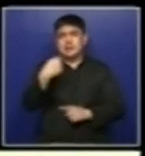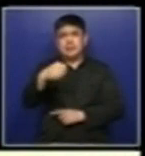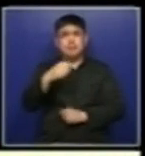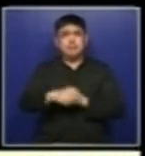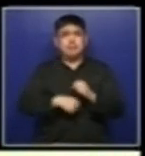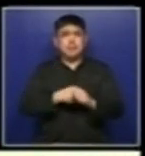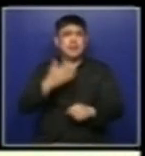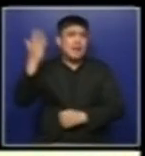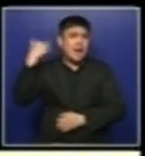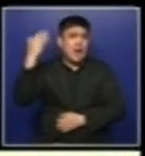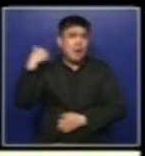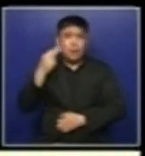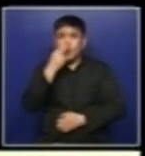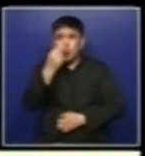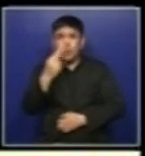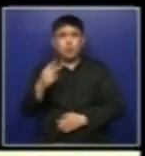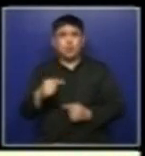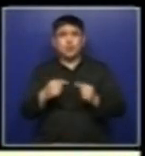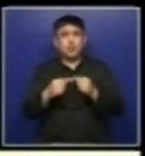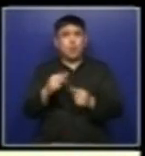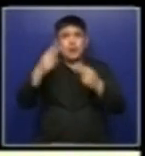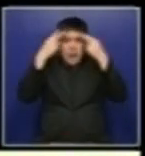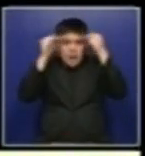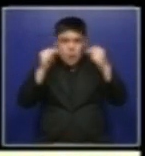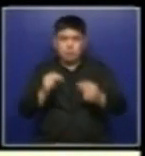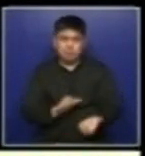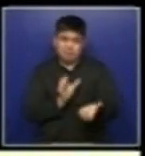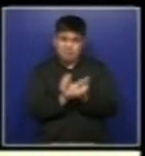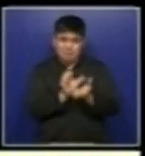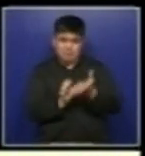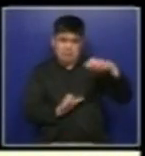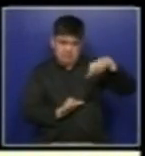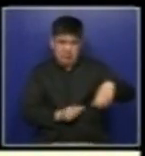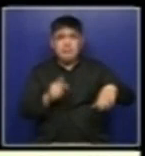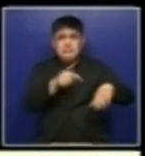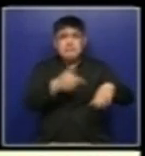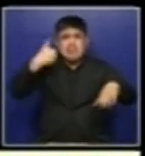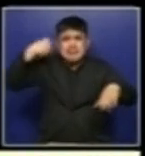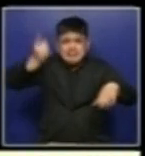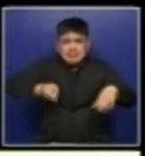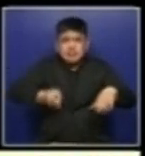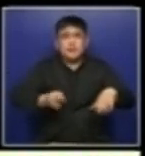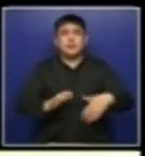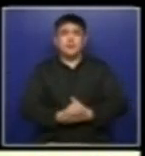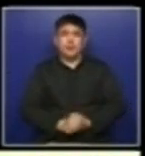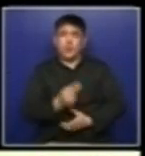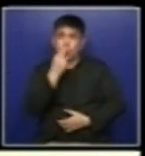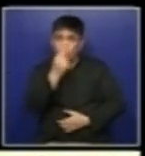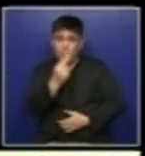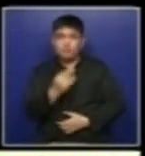ขากำลังแฉต่อหน้านายกรัฐมนตรีนะครับบอกว่าไอ้บ่อนเนี้ยมันมีจริงจะย้อนเหตุการณ์ให้ท่านผู้ชมได้ชมกันหน่อย